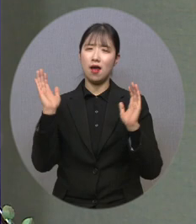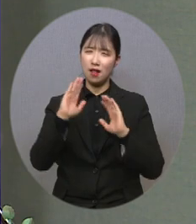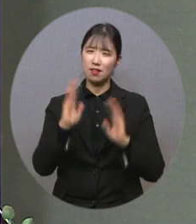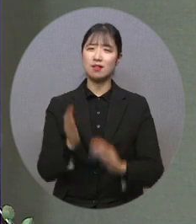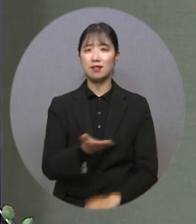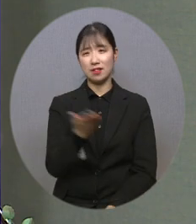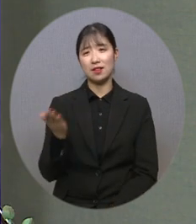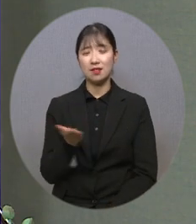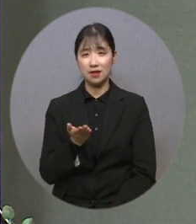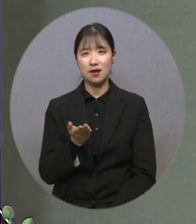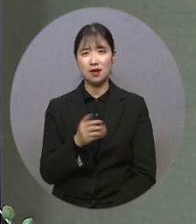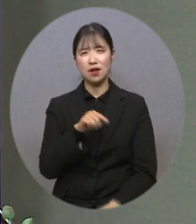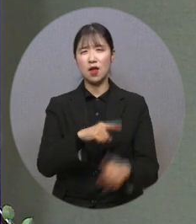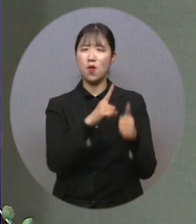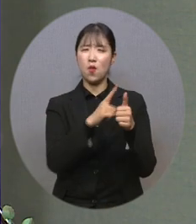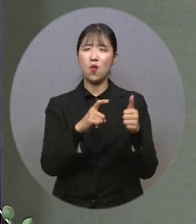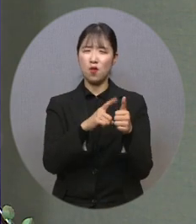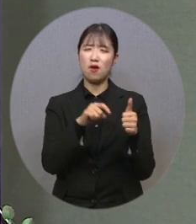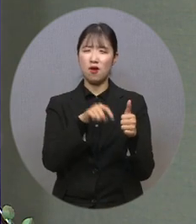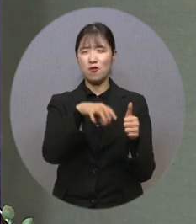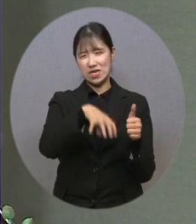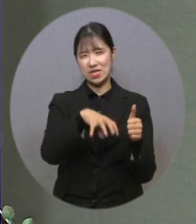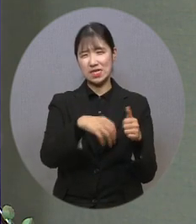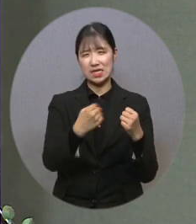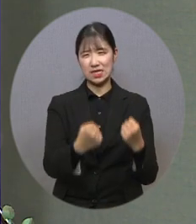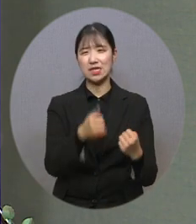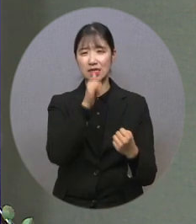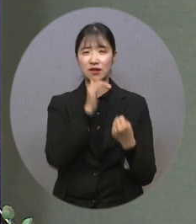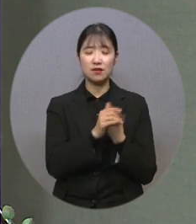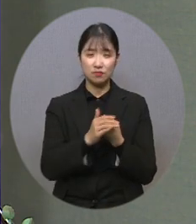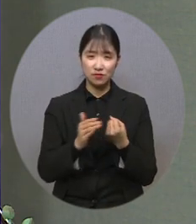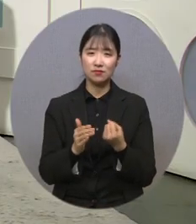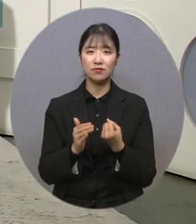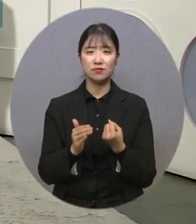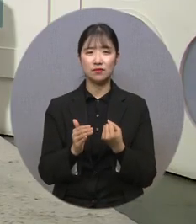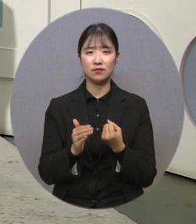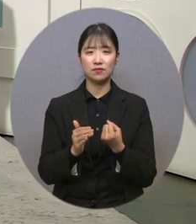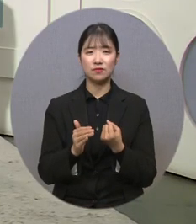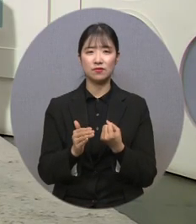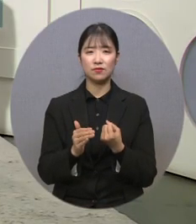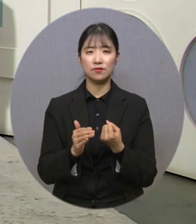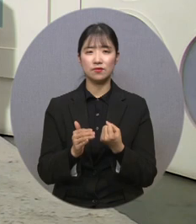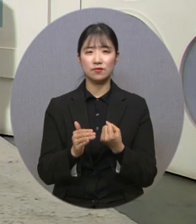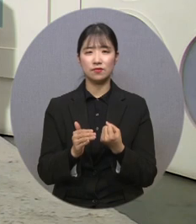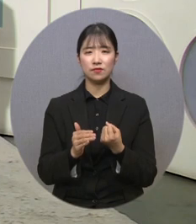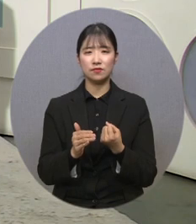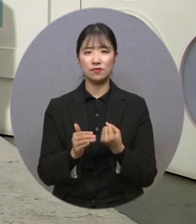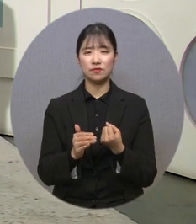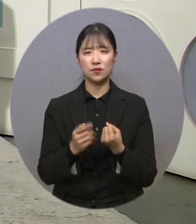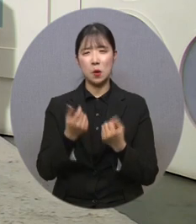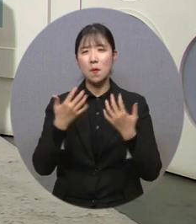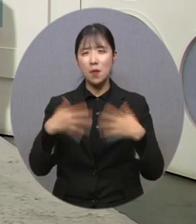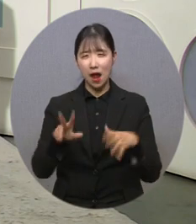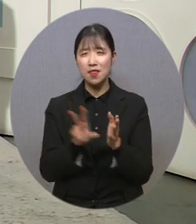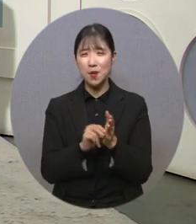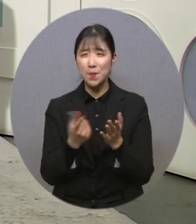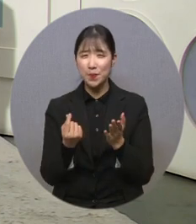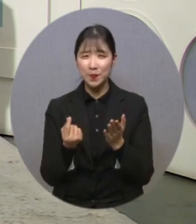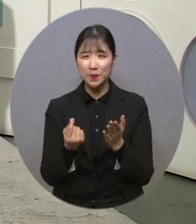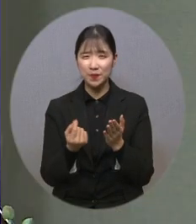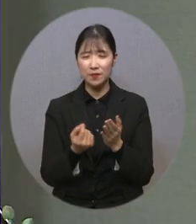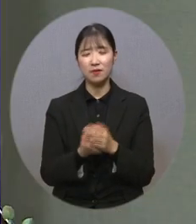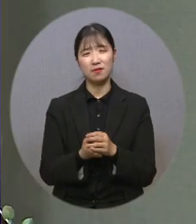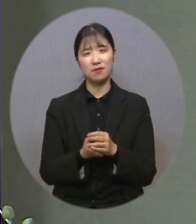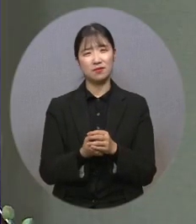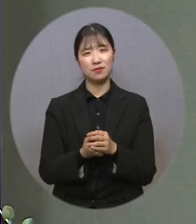학생들이 홍성이라는 위치에 자리잡고 있기 때문에 좀 약점이라고 할까 네네. 막